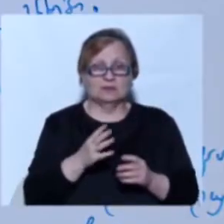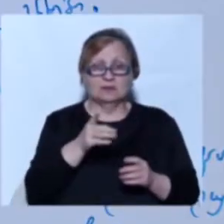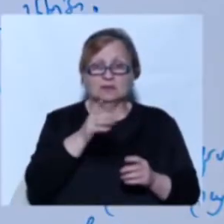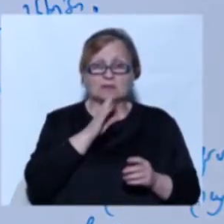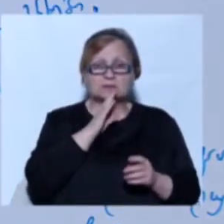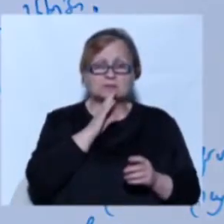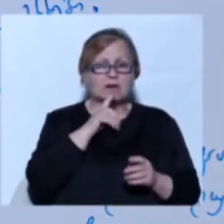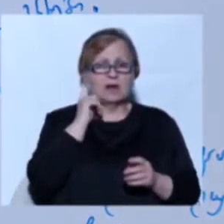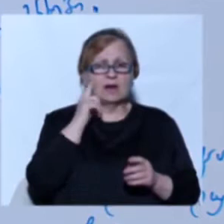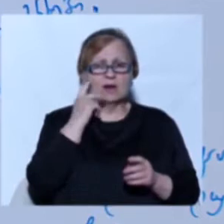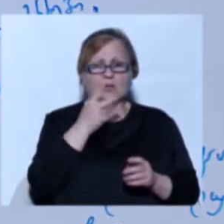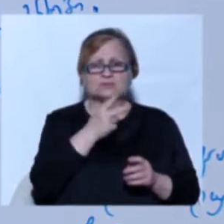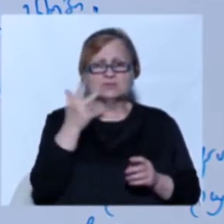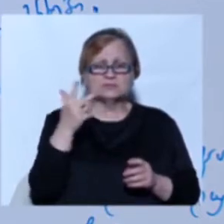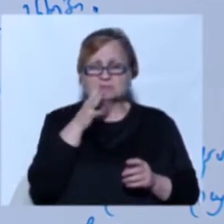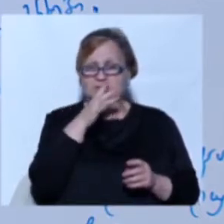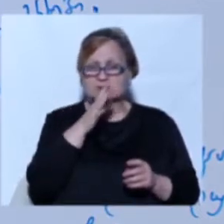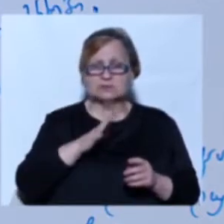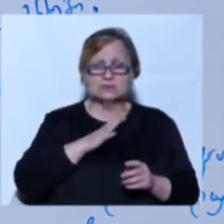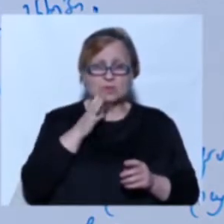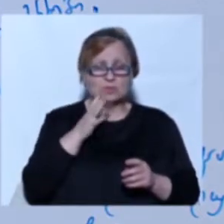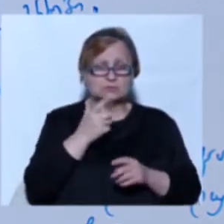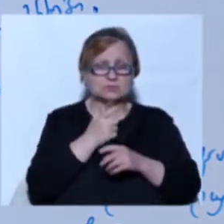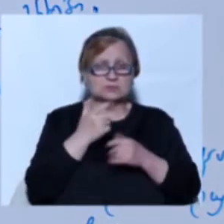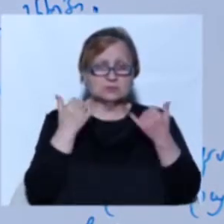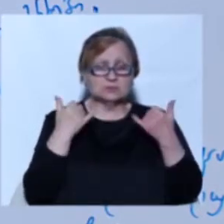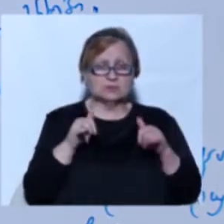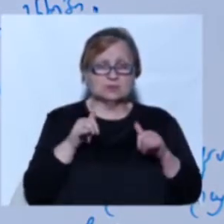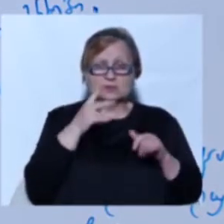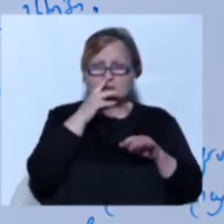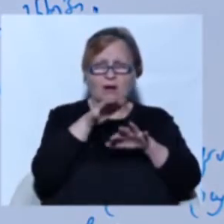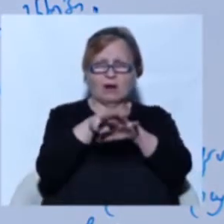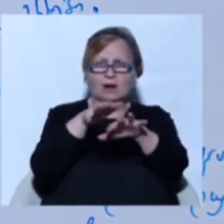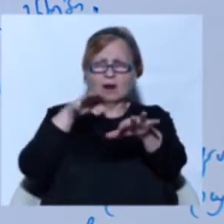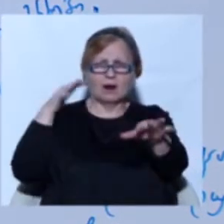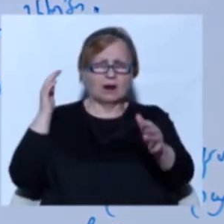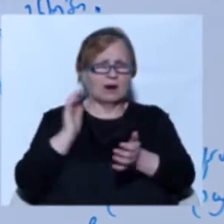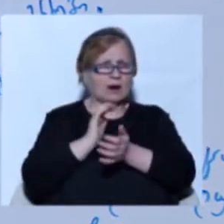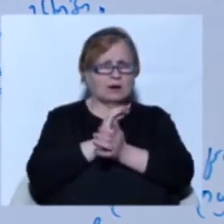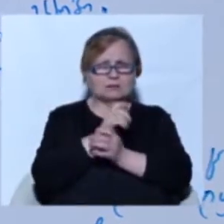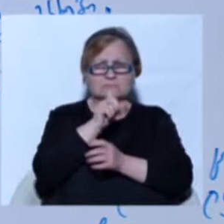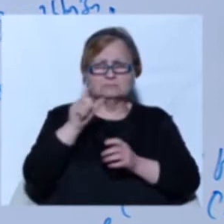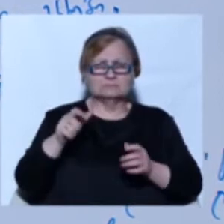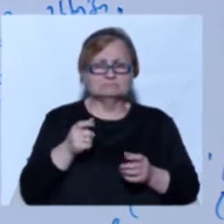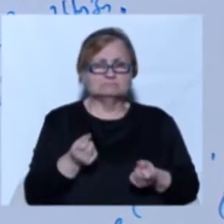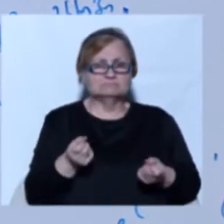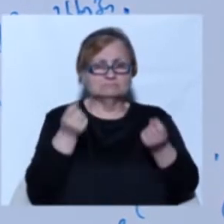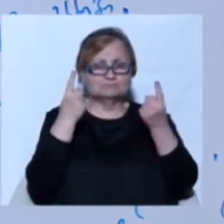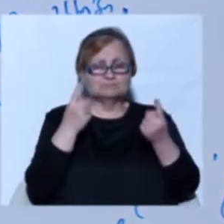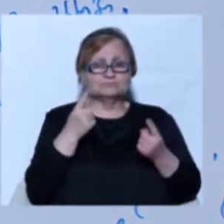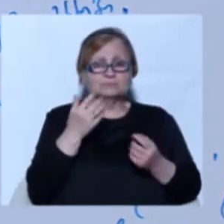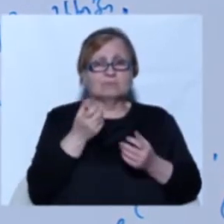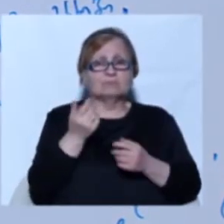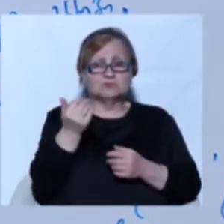ახალგაზრდა 23 წლის ანა გაოცებული დარჩა, როცა დარბაზში ხალხის ტევა არ იყო. აღმოჩნდა, რომ მისი